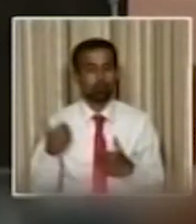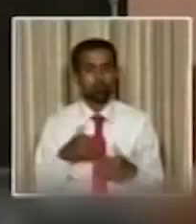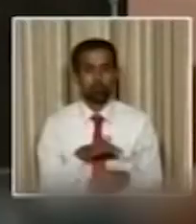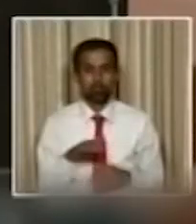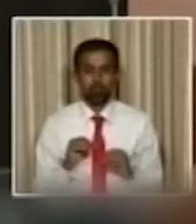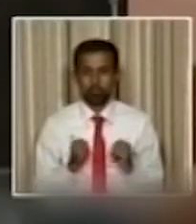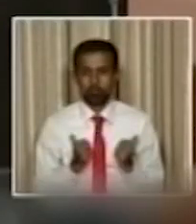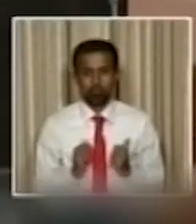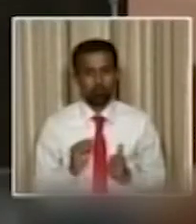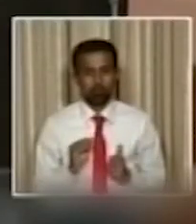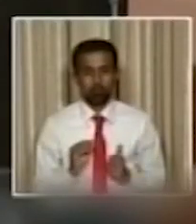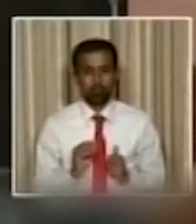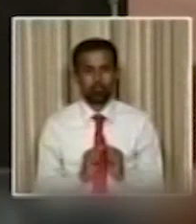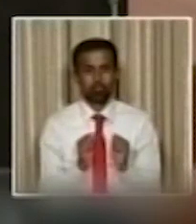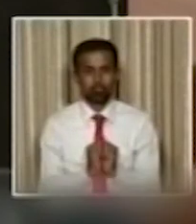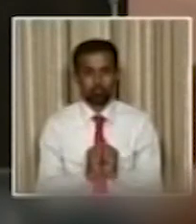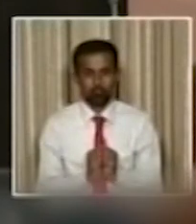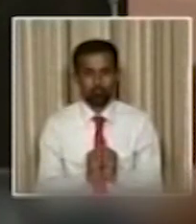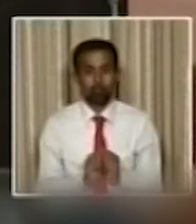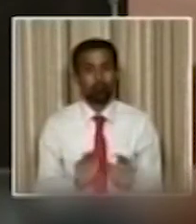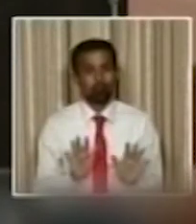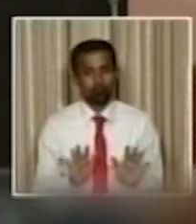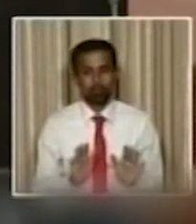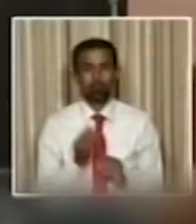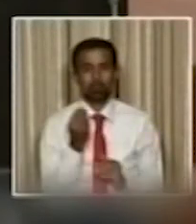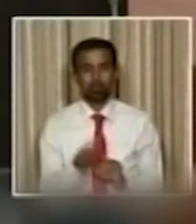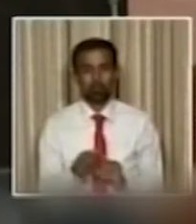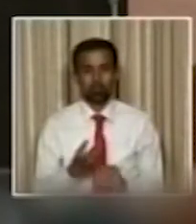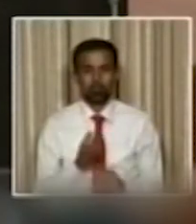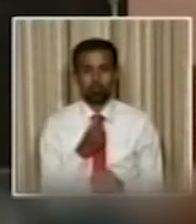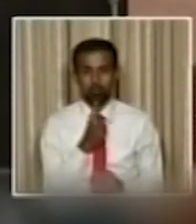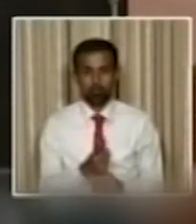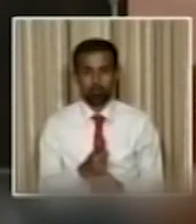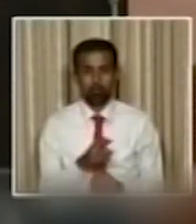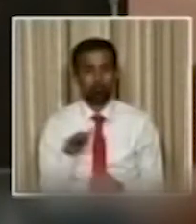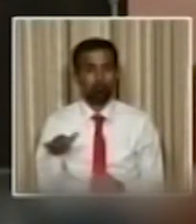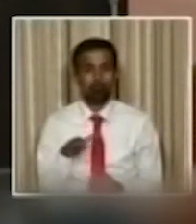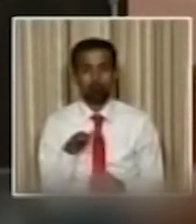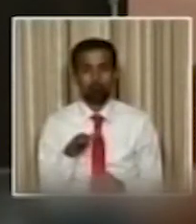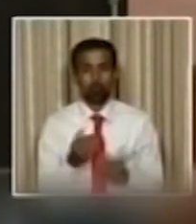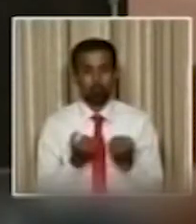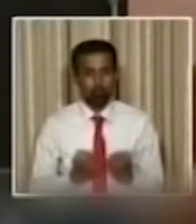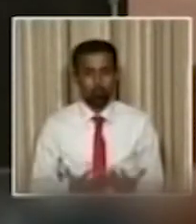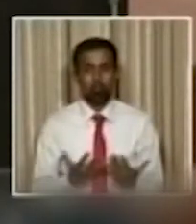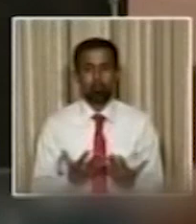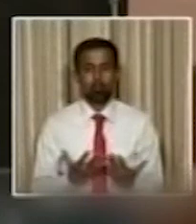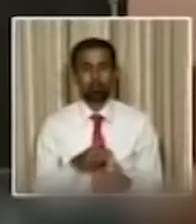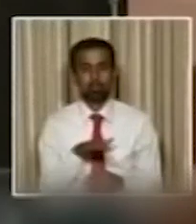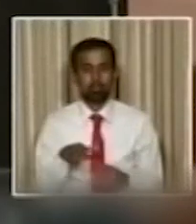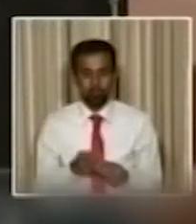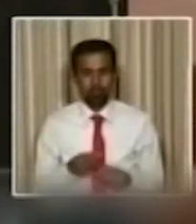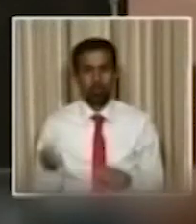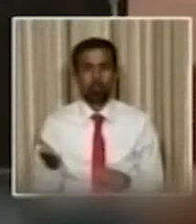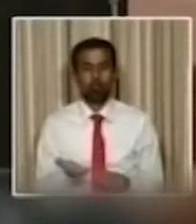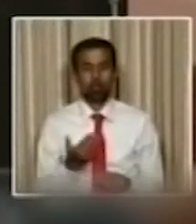மட்டும்தான் வீடு. ஆனா நான் தெளிவா சொன்னேன், தோட்டத்துல வேலை செஞ்சா வீடு இல்ல, தோட்டத்துல பிறந்தா வீடு. அதை நான் ஏன் சொன்னேன்னா, இன்னைக்கு தோட்டத்துல இருந்து ஆசிரியர்கள் நிறைய பேர் வந்திருக்காங்க,